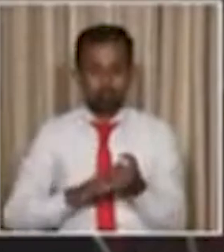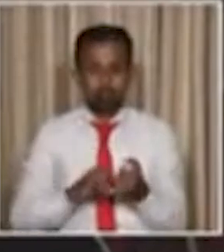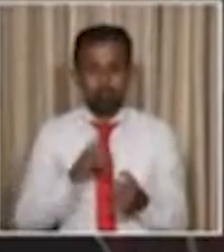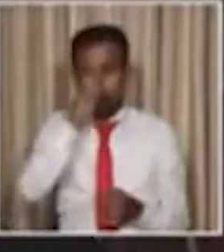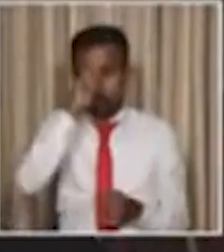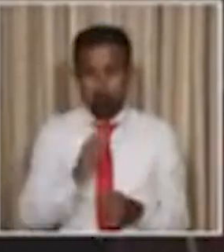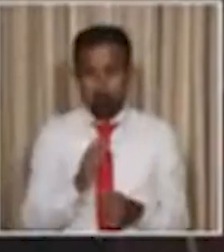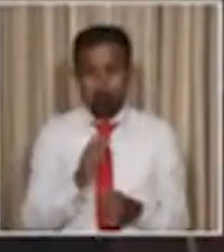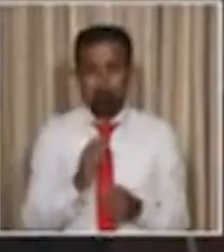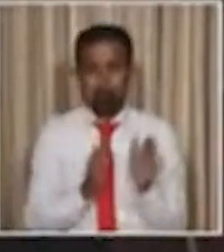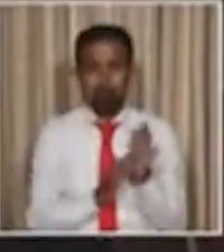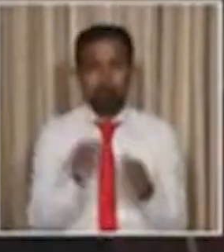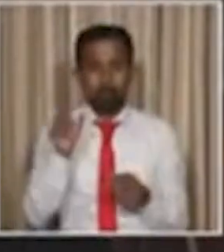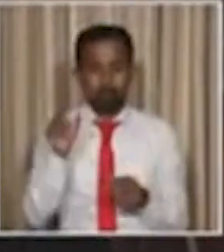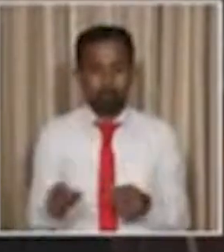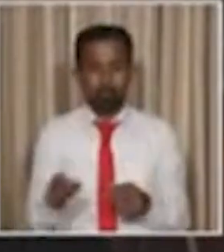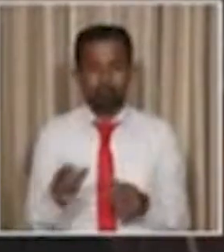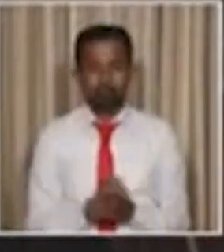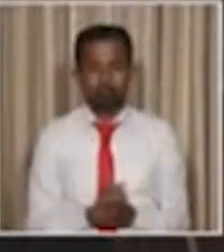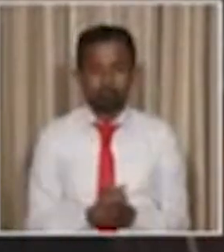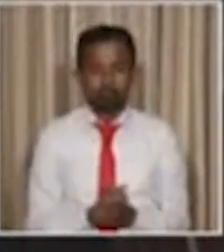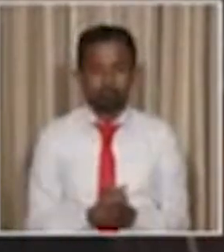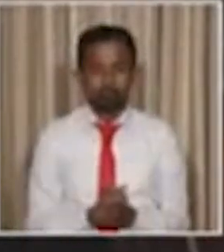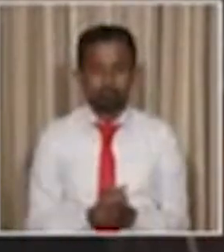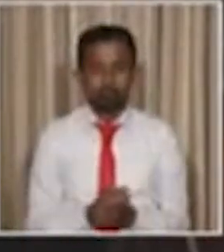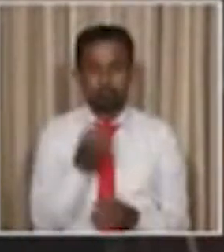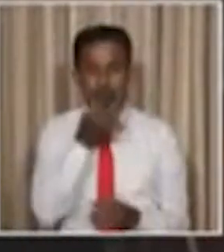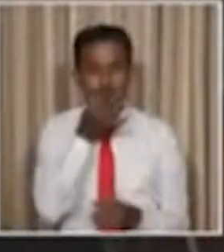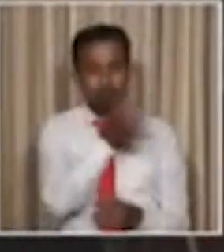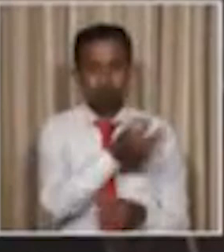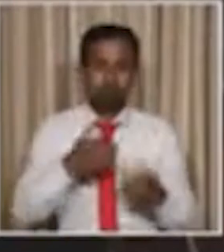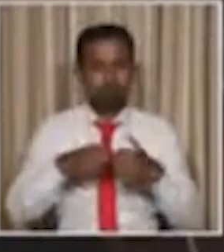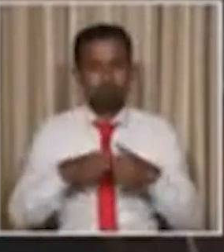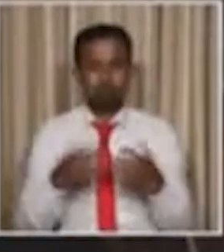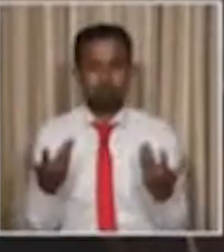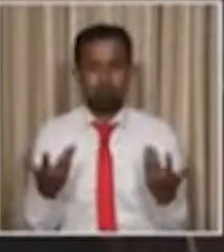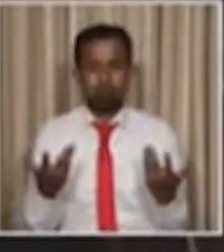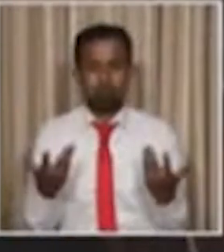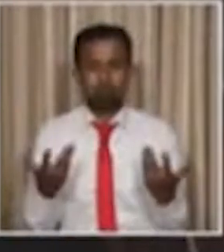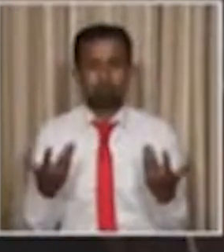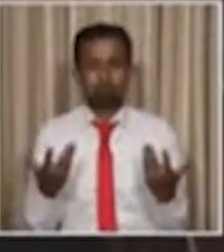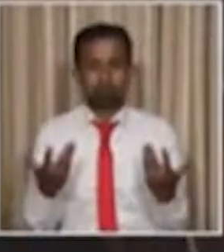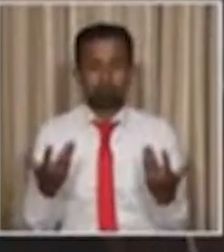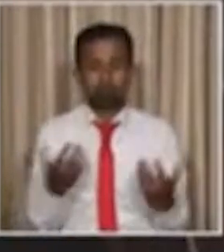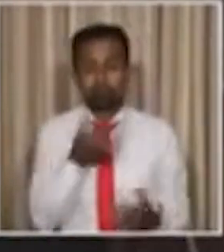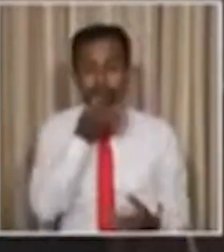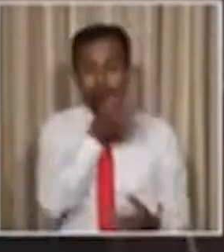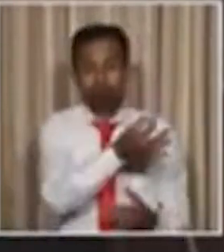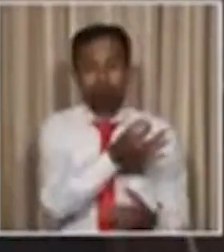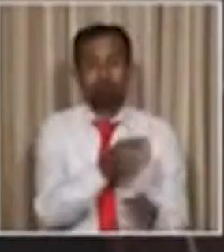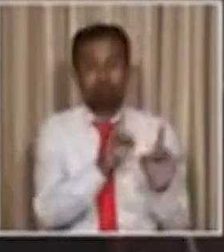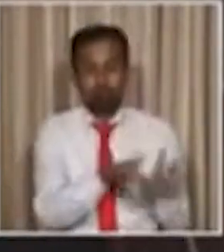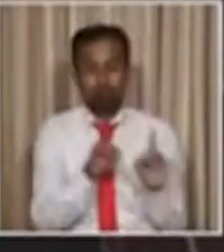මන්ත්‍රීවරයා සමාජිකේ. ඔහු පැමිණිලි කර වුණා නම් අපිට ගැටලුවක් නැහැ. ඔහු පැමිණිලි කර වෙන